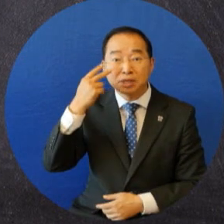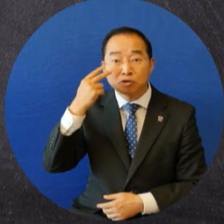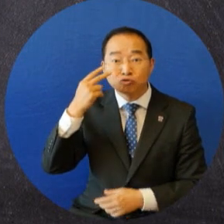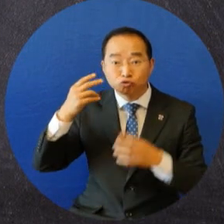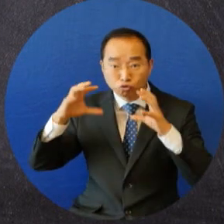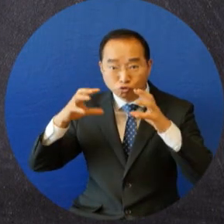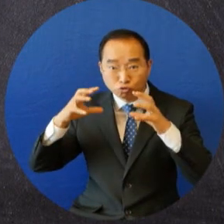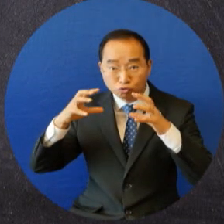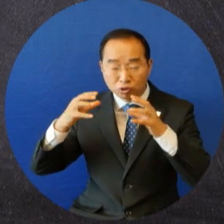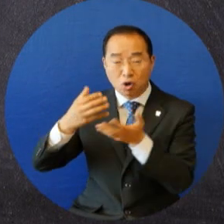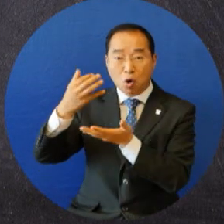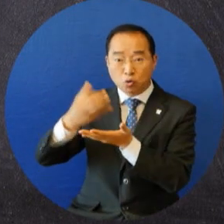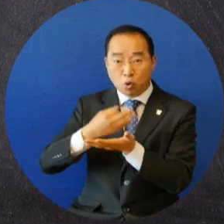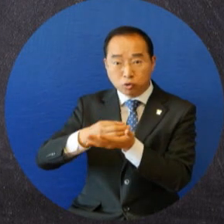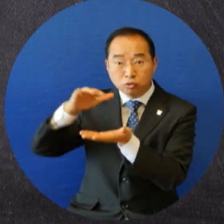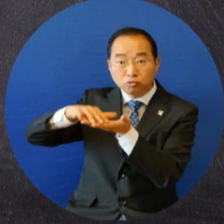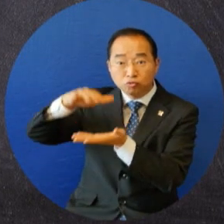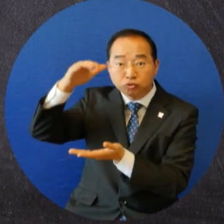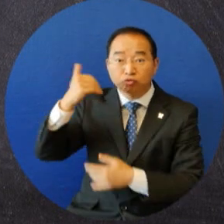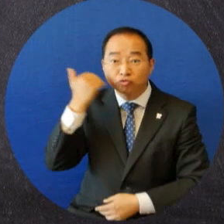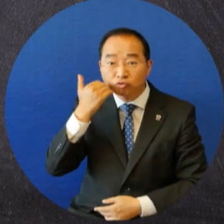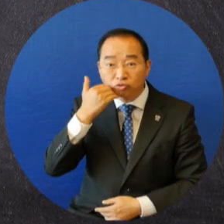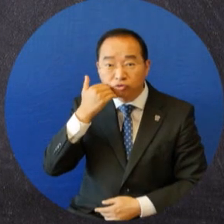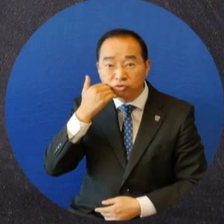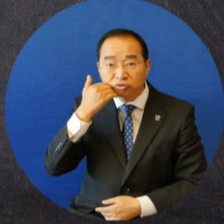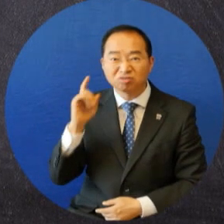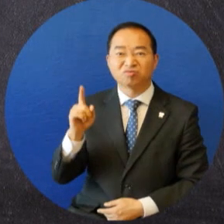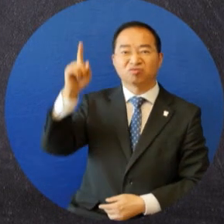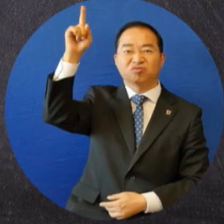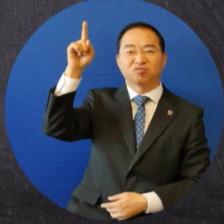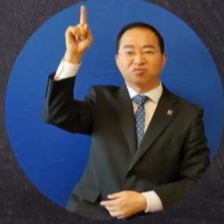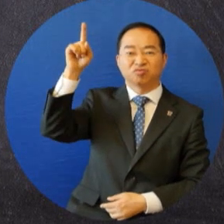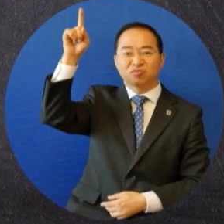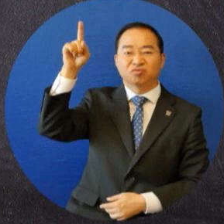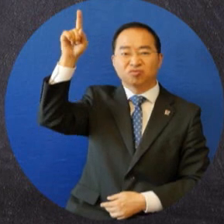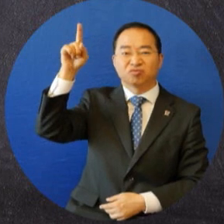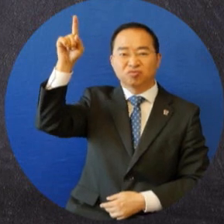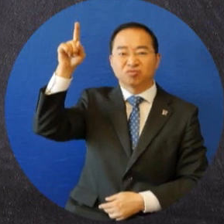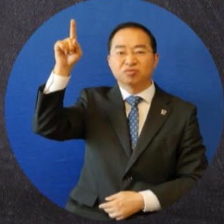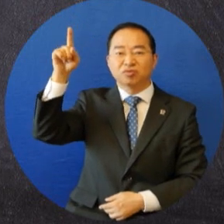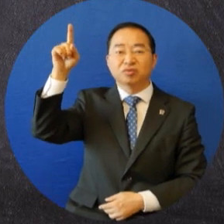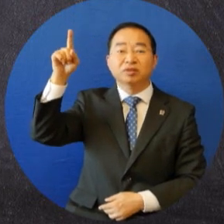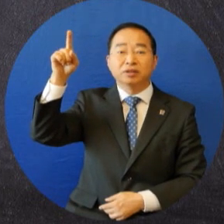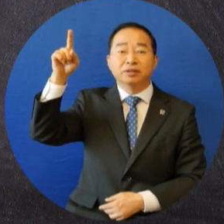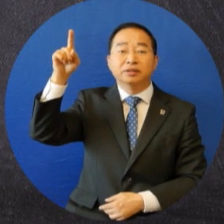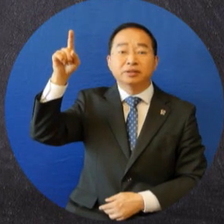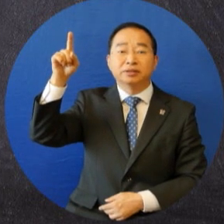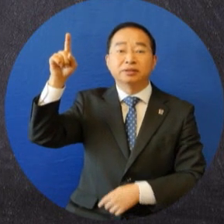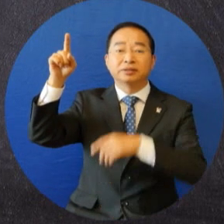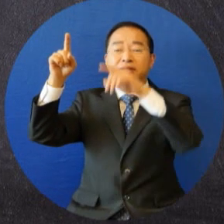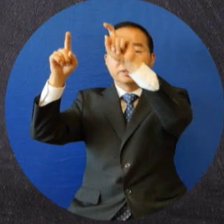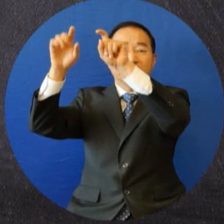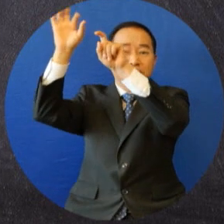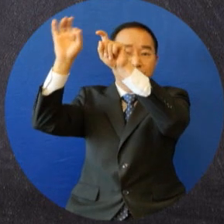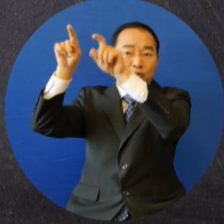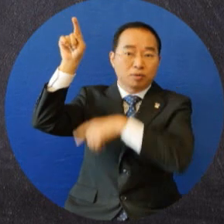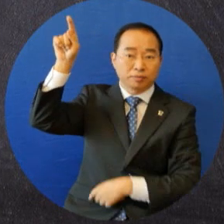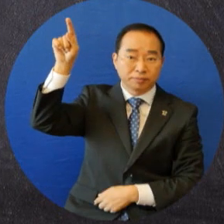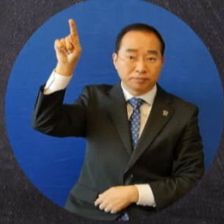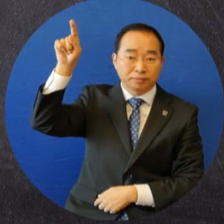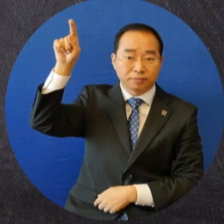미국에서 소득이 늘어나는 계층은 상위 1%뿐이 없습니다. 밑에 있는 빨간